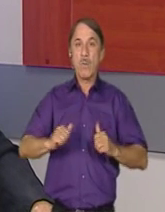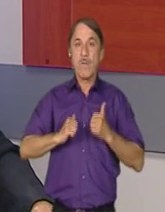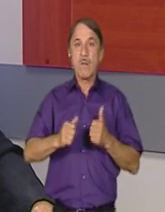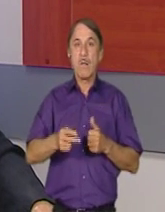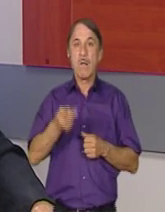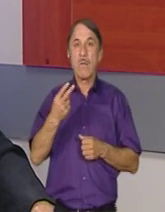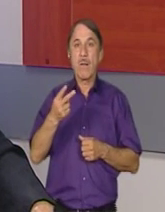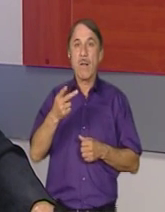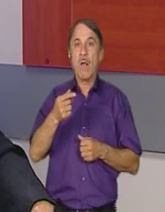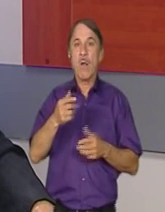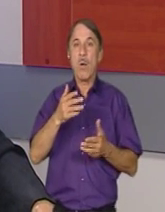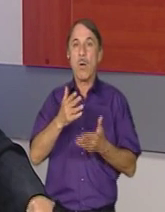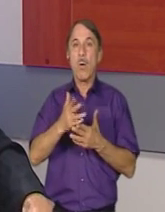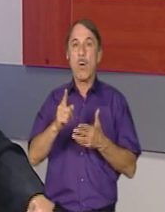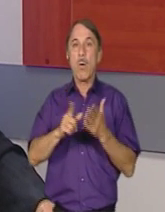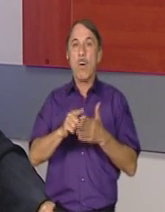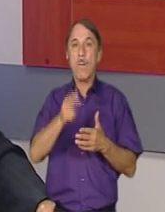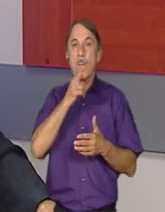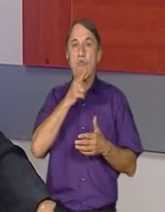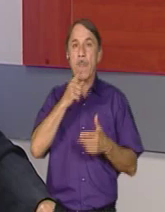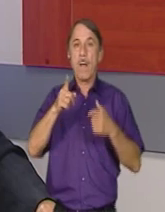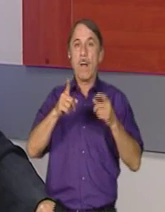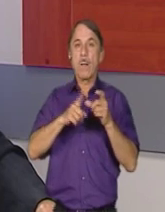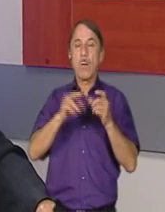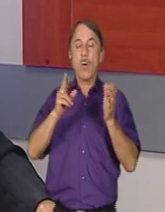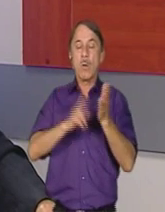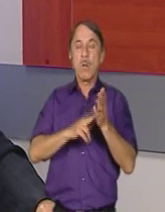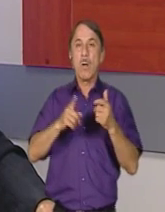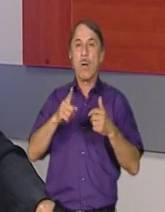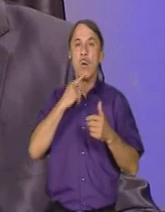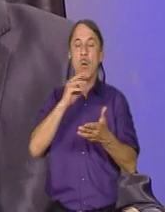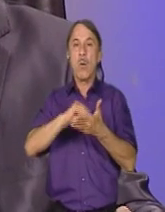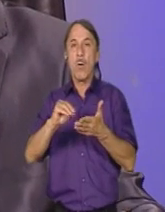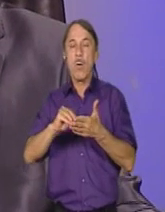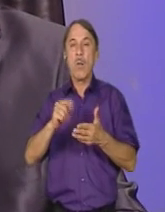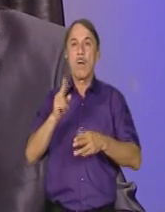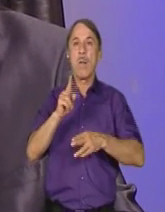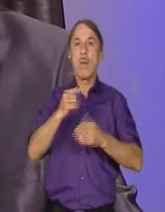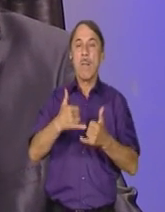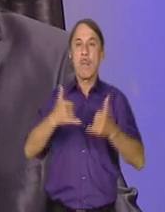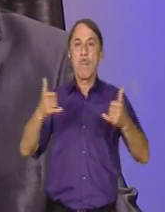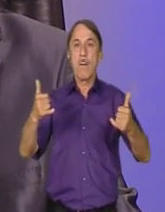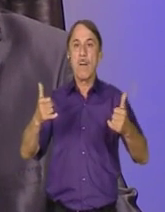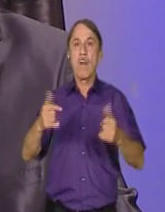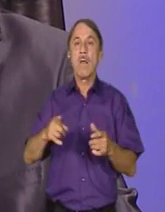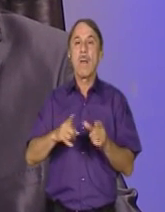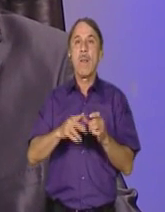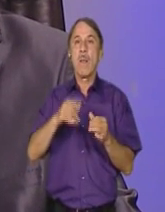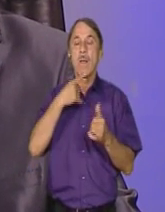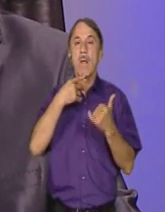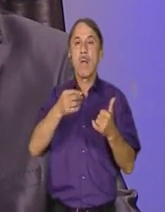koji je doživeo dva izdanja, jedno je bilo u tiražu 2000, drugo u tiražu 800 i brzo je